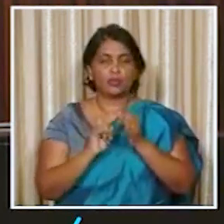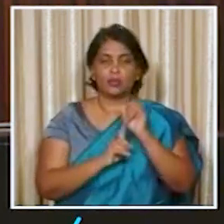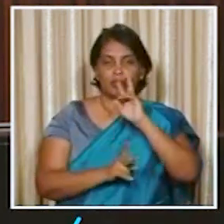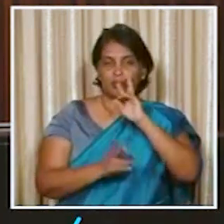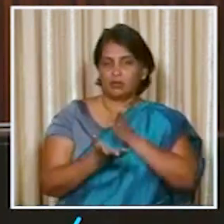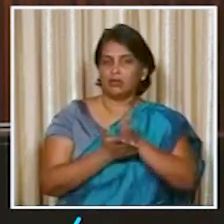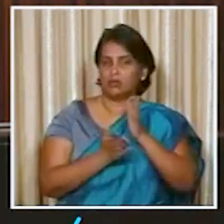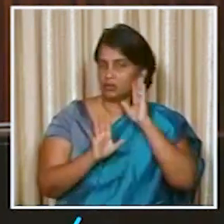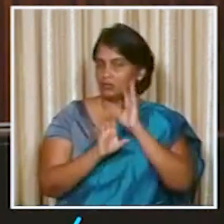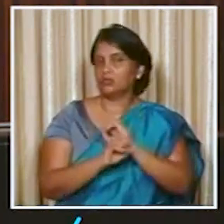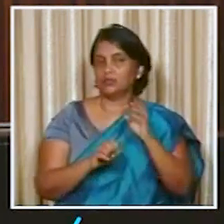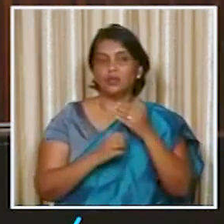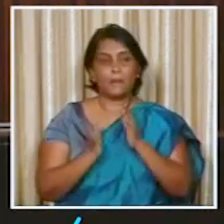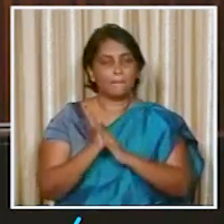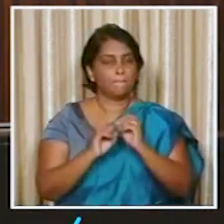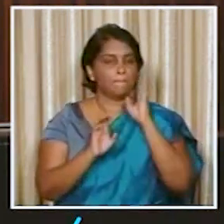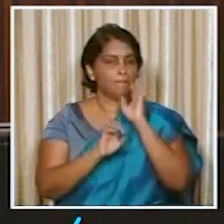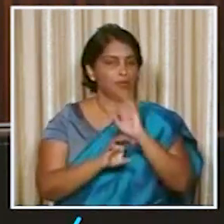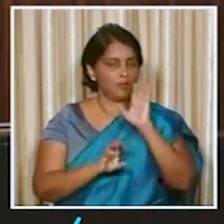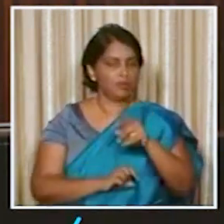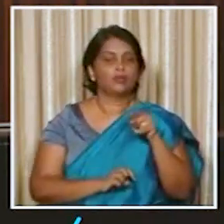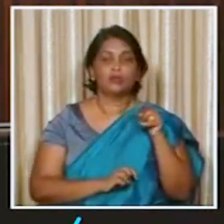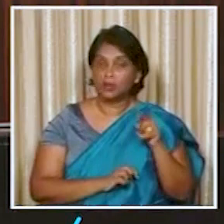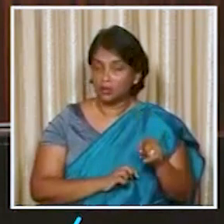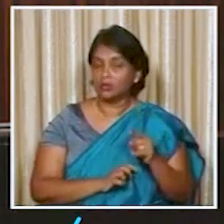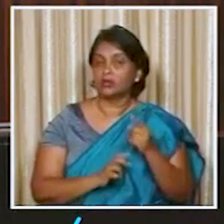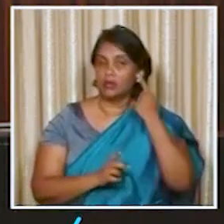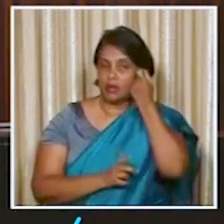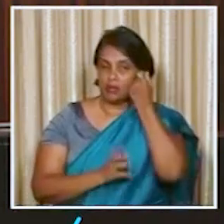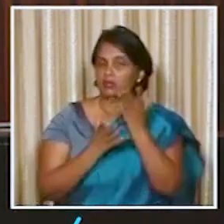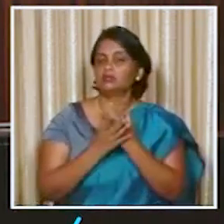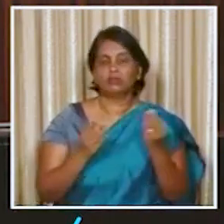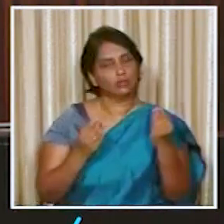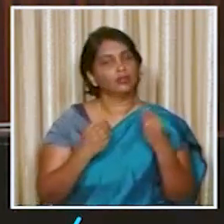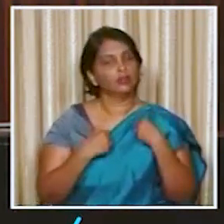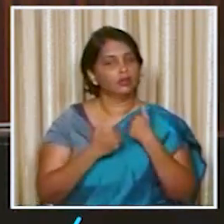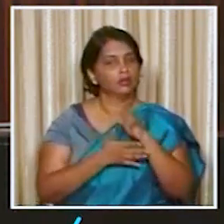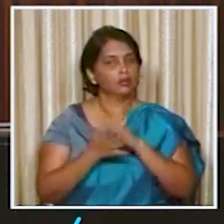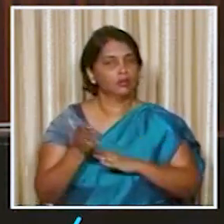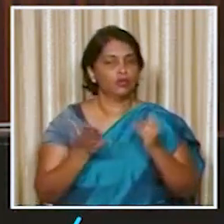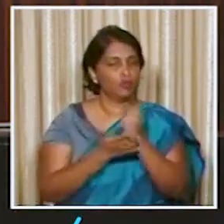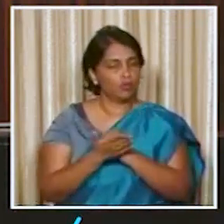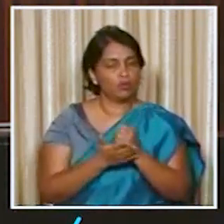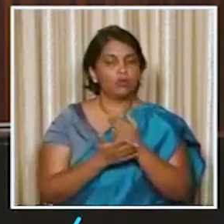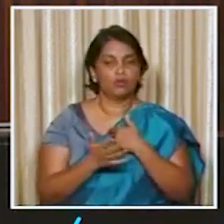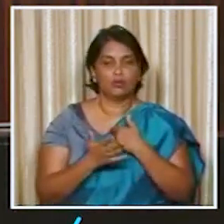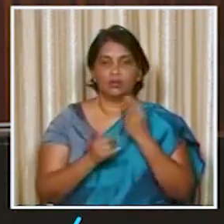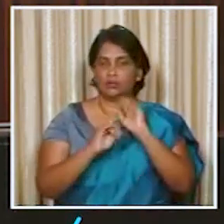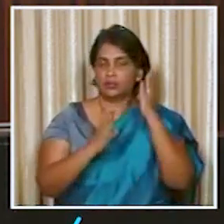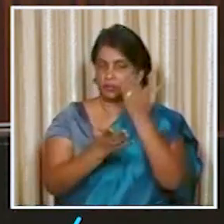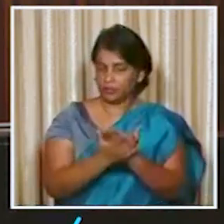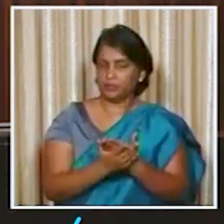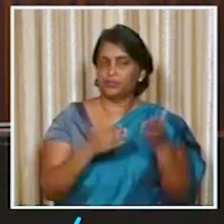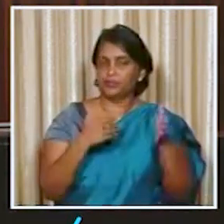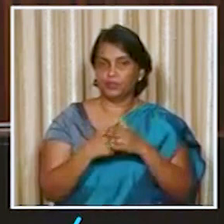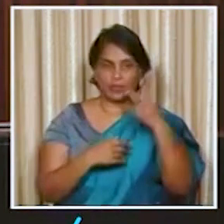නොමග යවන සුළු ප්‍රකාශ හා මාධ්‍ය වාර්තා පළ වූ බැවින් එම දුර්මත දුරු කිරීම සඳහා මෙම ලිපිය සම්පූර්ණ වශයෙන් මම සභාගත කරමි. ඇමුණු